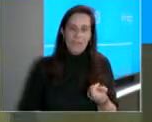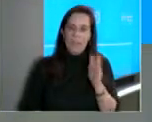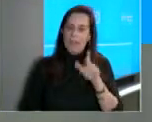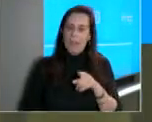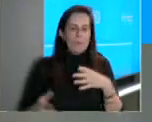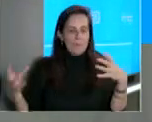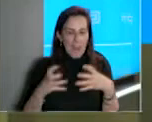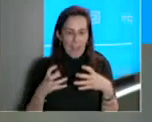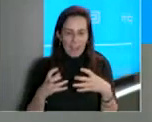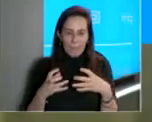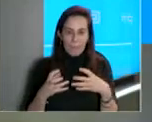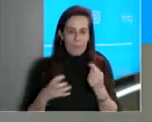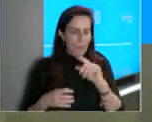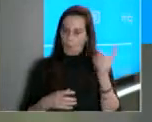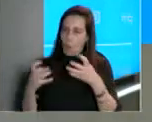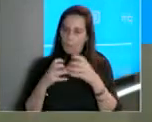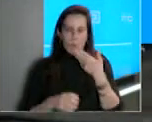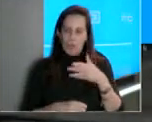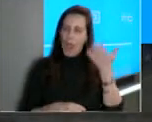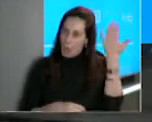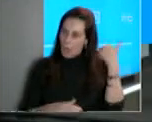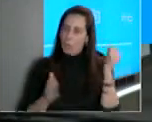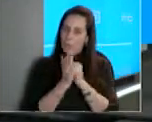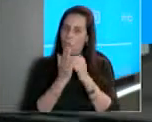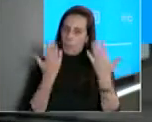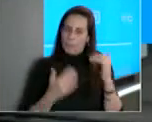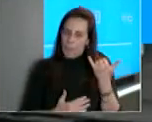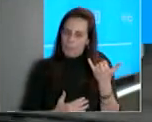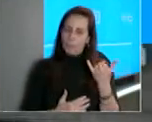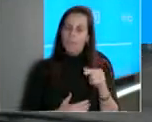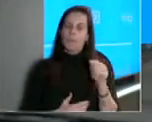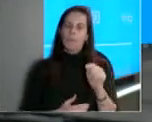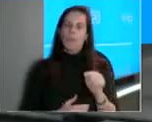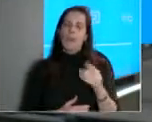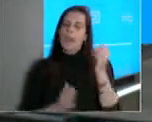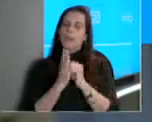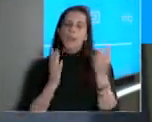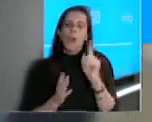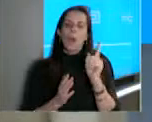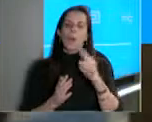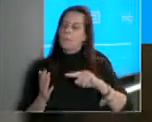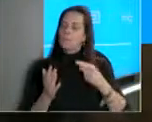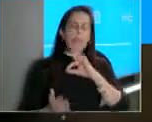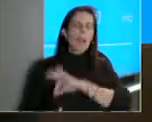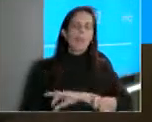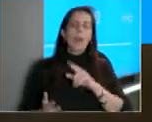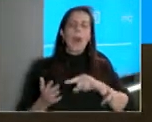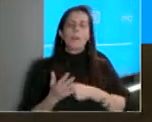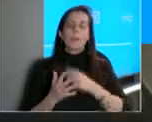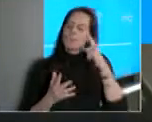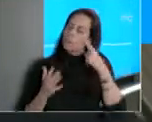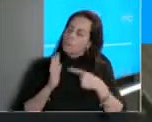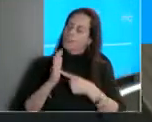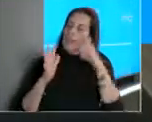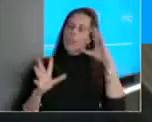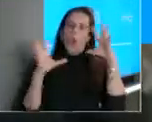אם מפלגה, וכמעט כל המפלגות בישראל היו להם עיתונים, העיתונים לא היו למטרות רווח, הם היו למטרות